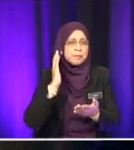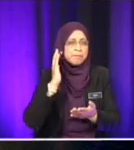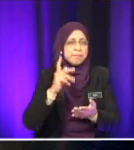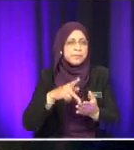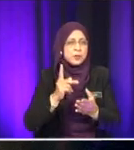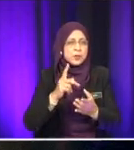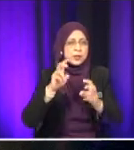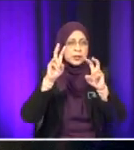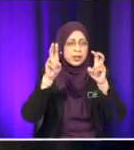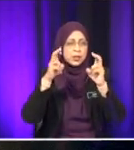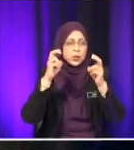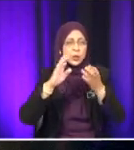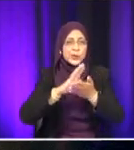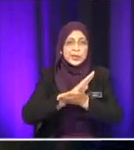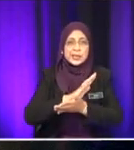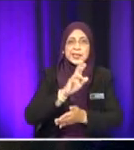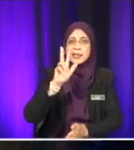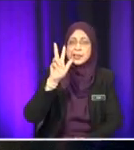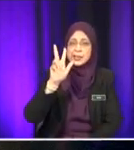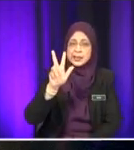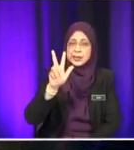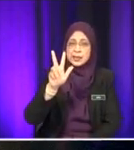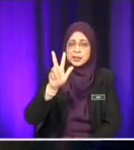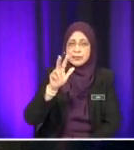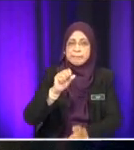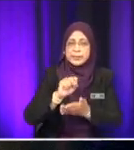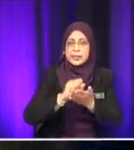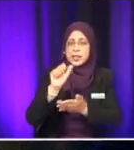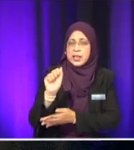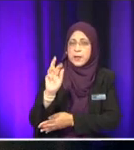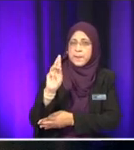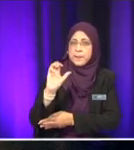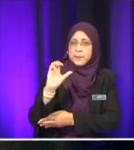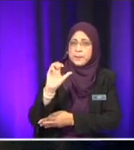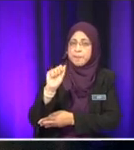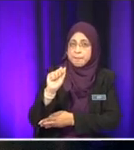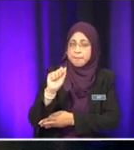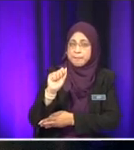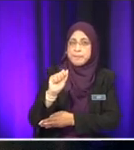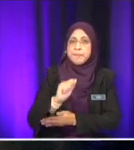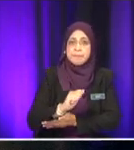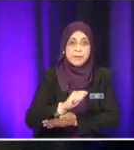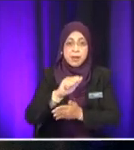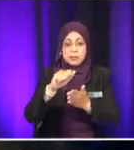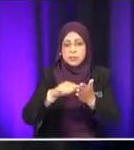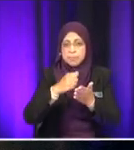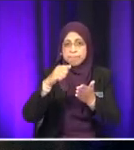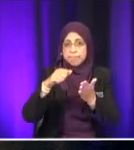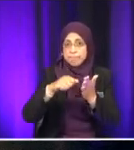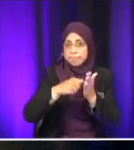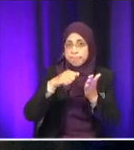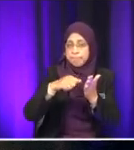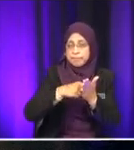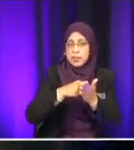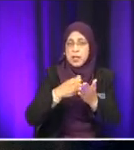tajuk bagi kertas tiga yaitu kritik khusus atau folio macam tau ini kita ada